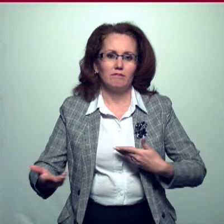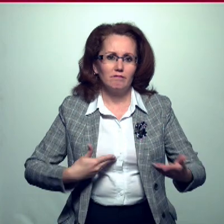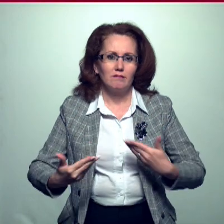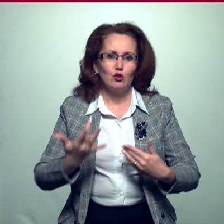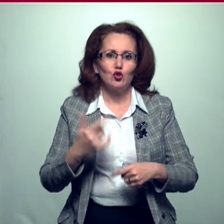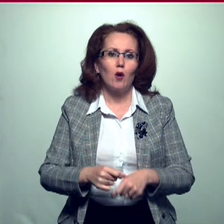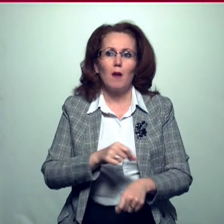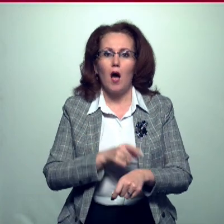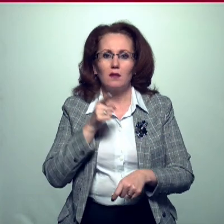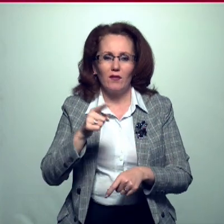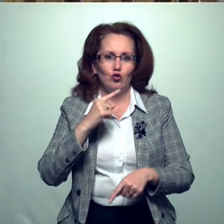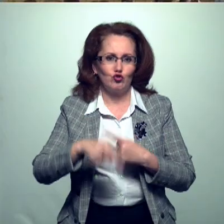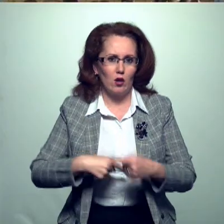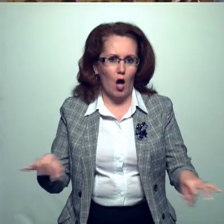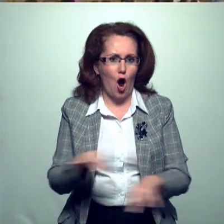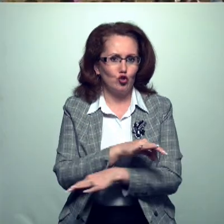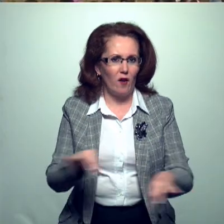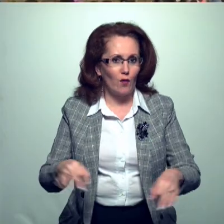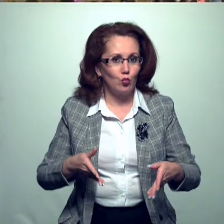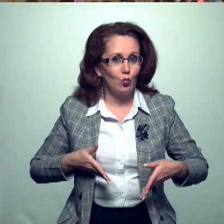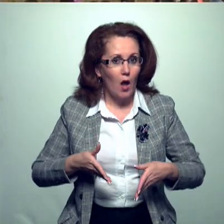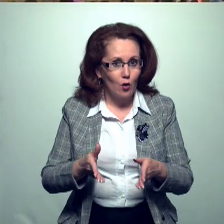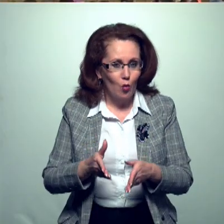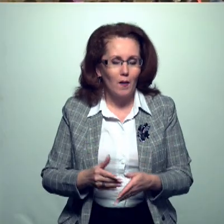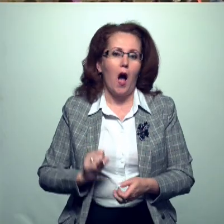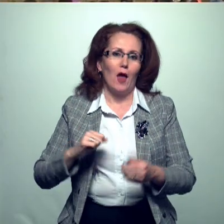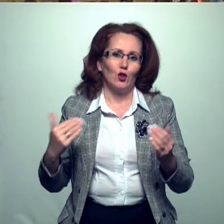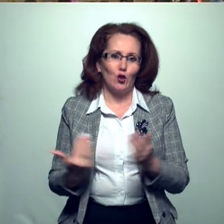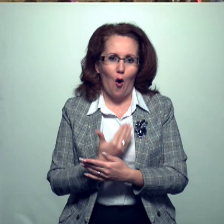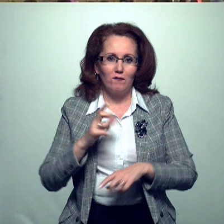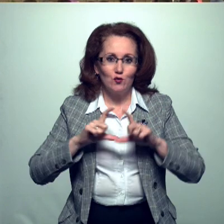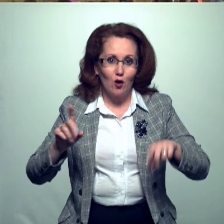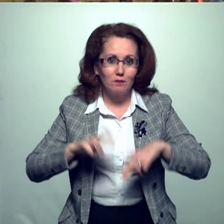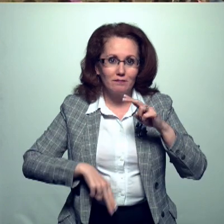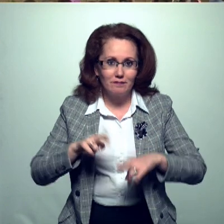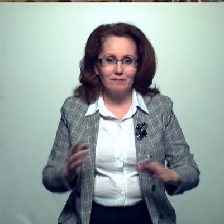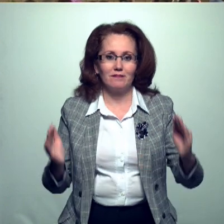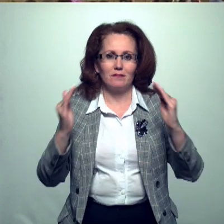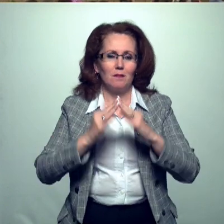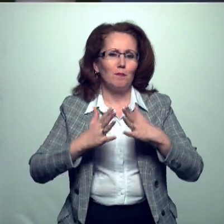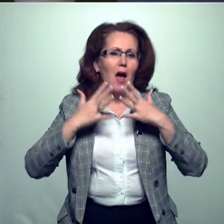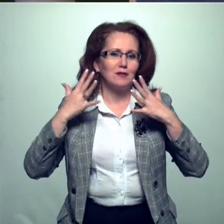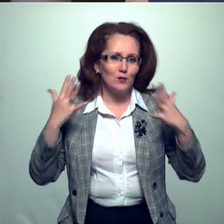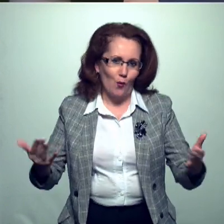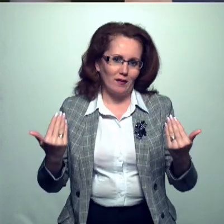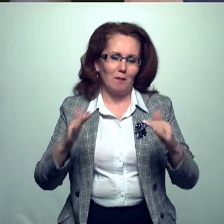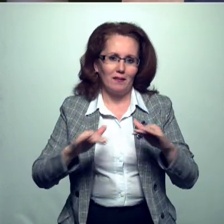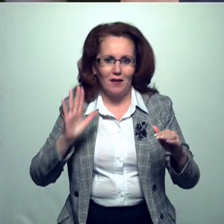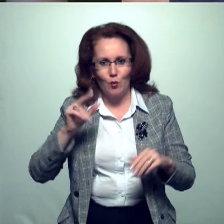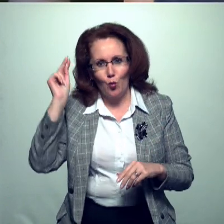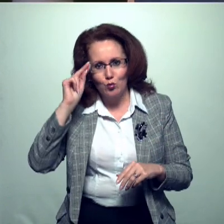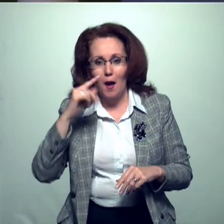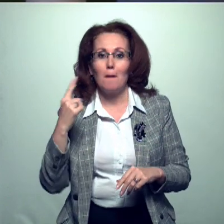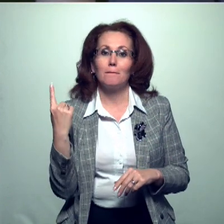несколько сотен метров через оживленную дорогу. Новое здание построили рядом с основным корпусом. Оно просторное, так что теперь дети будут